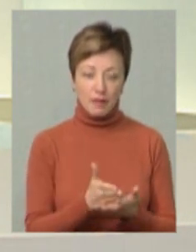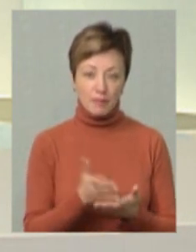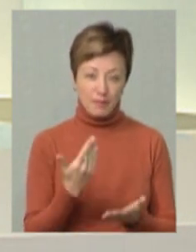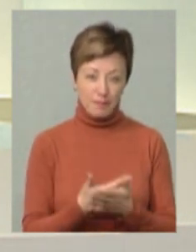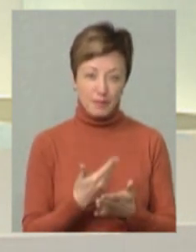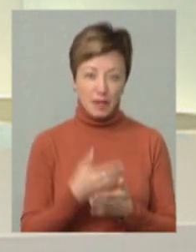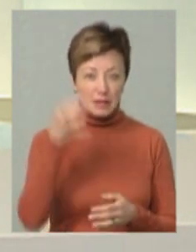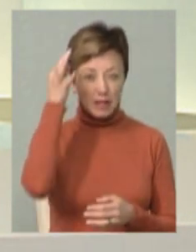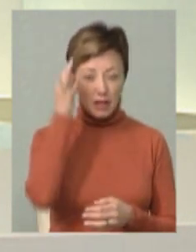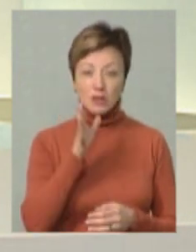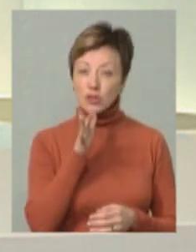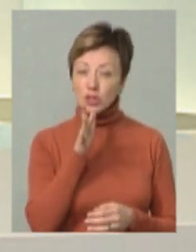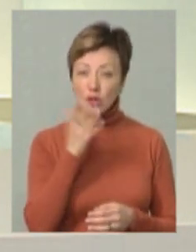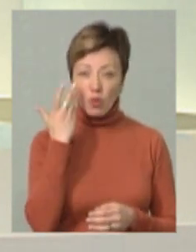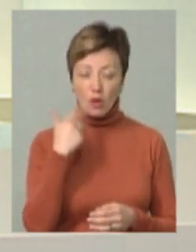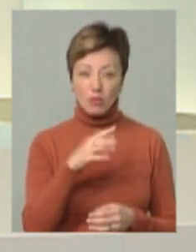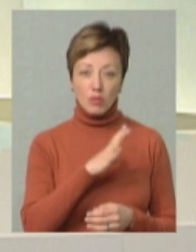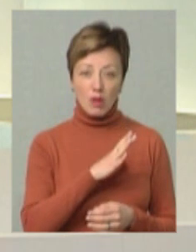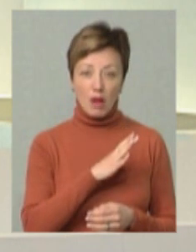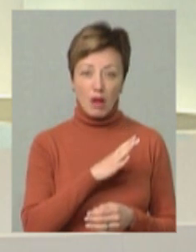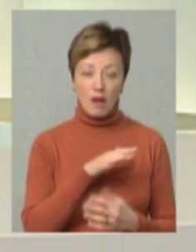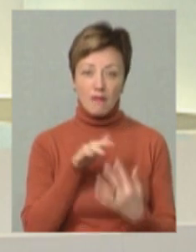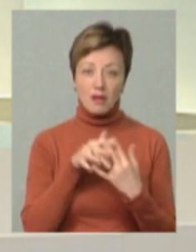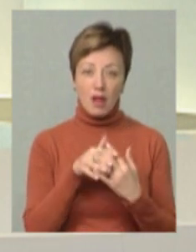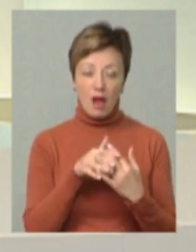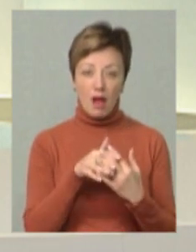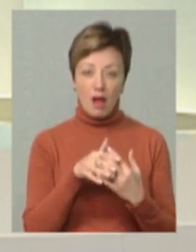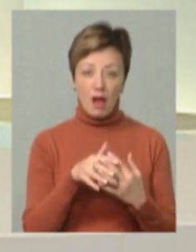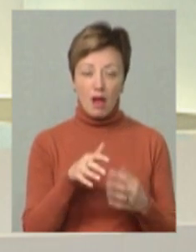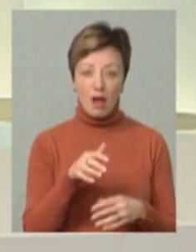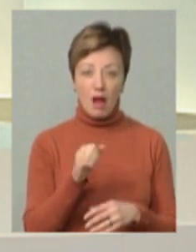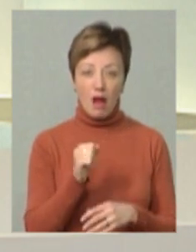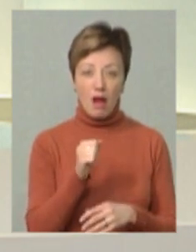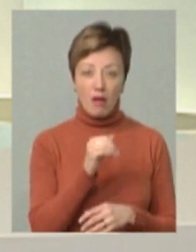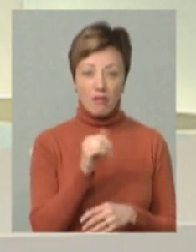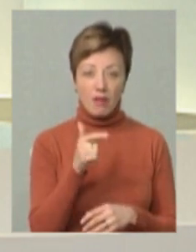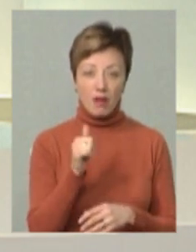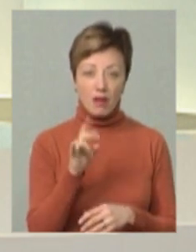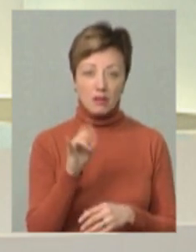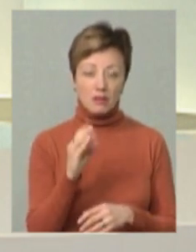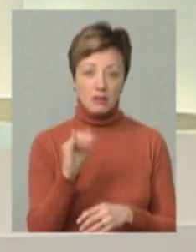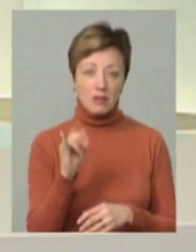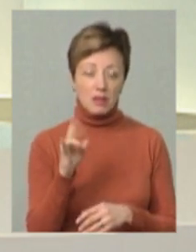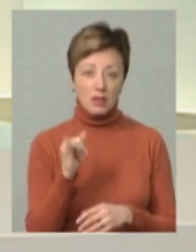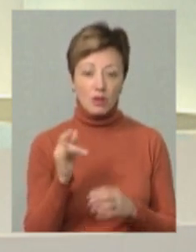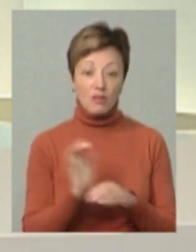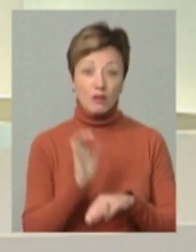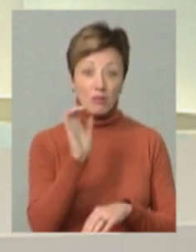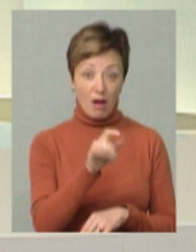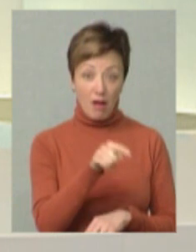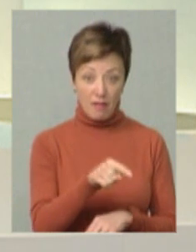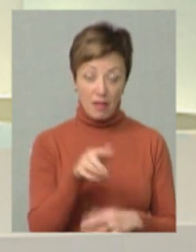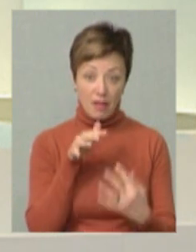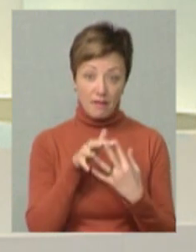Згадати часи, коли була війна в Афганістані, було багато українців, яких відправили туди